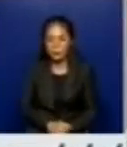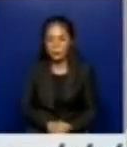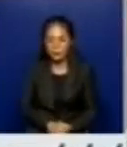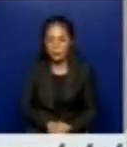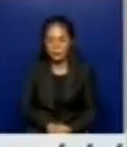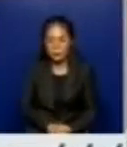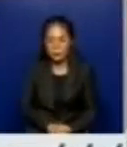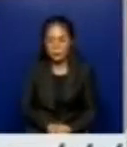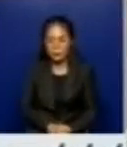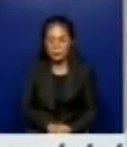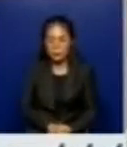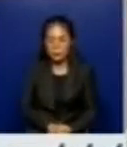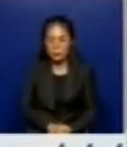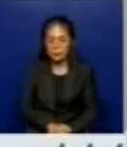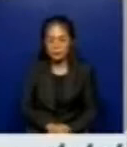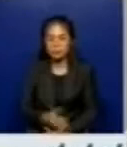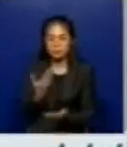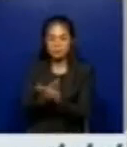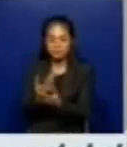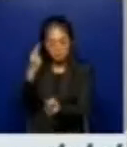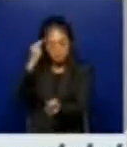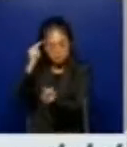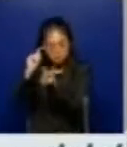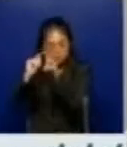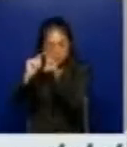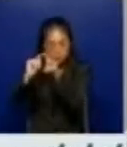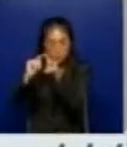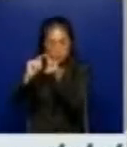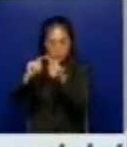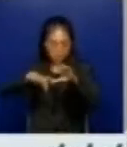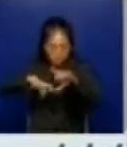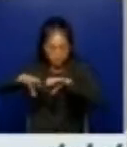เราตั้งเป้าการจัดเก็บภาษี